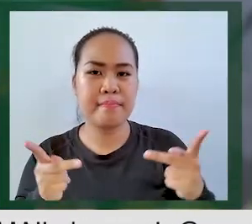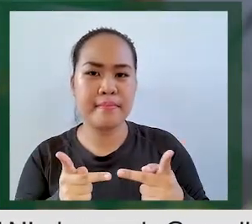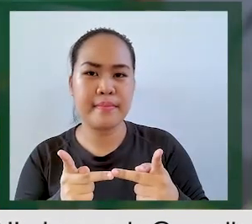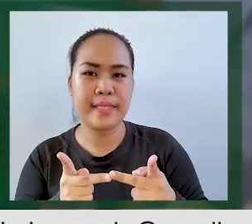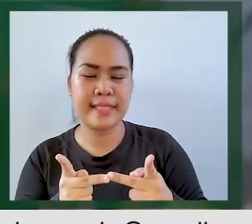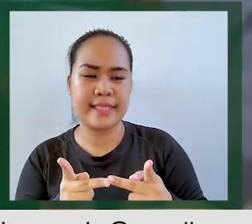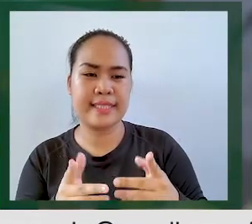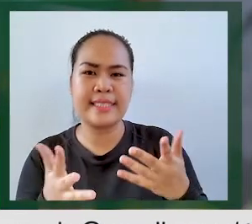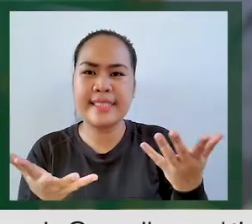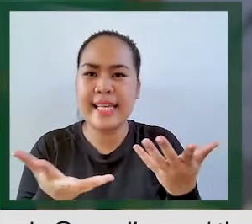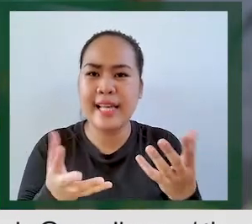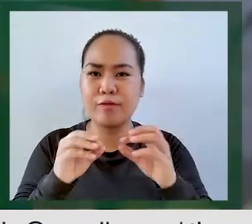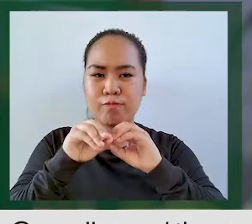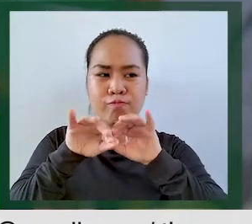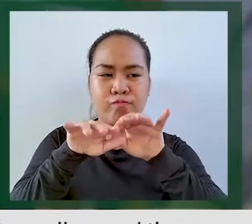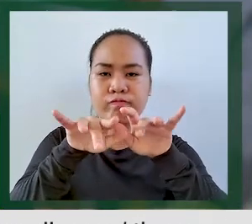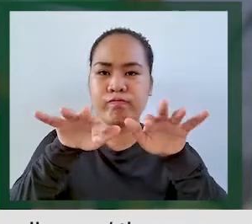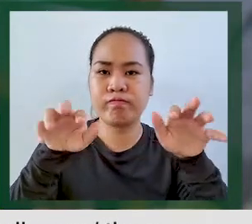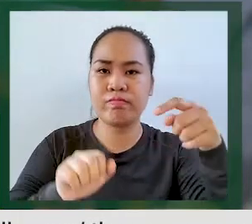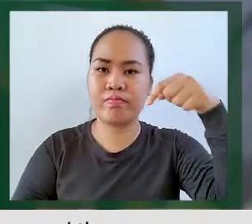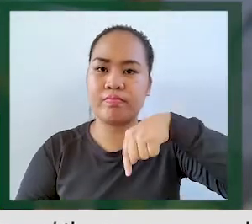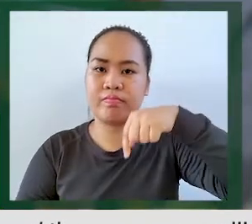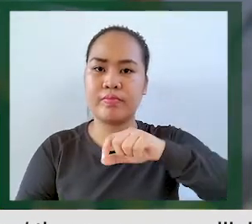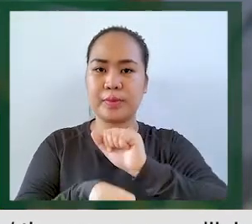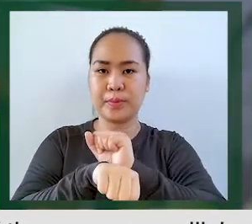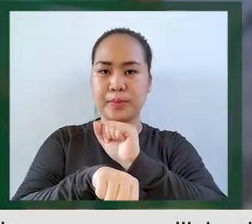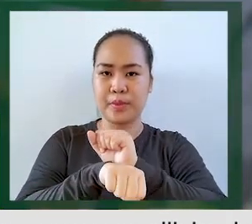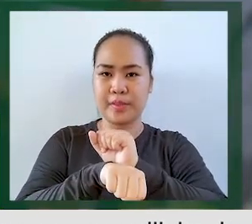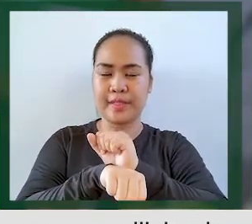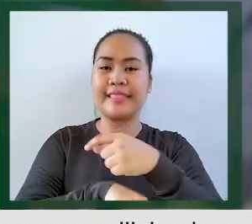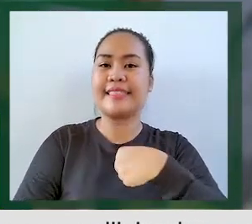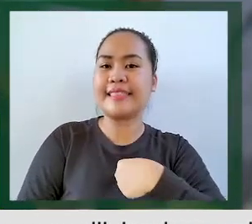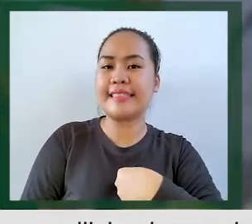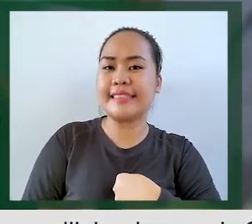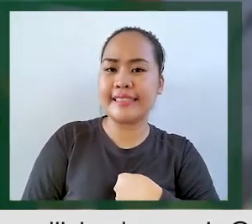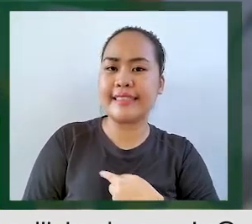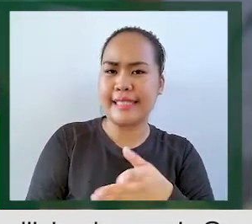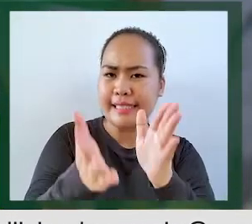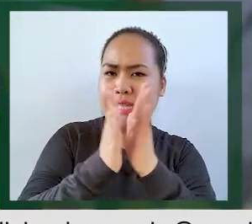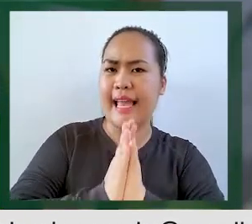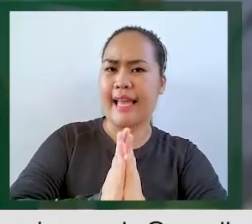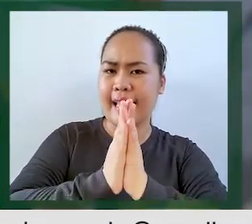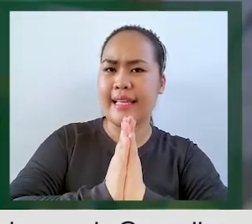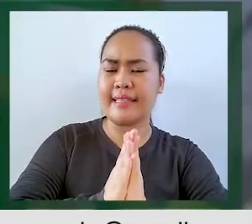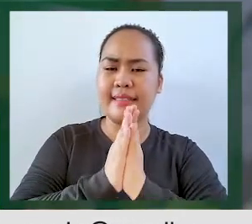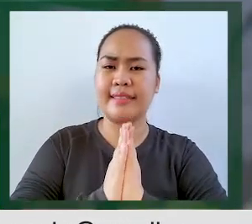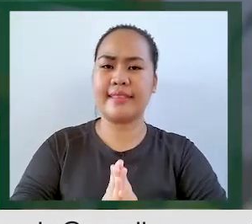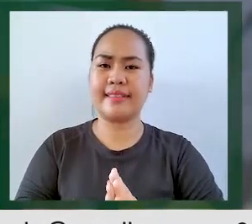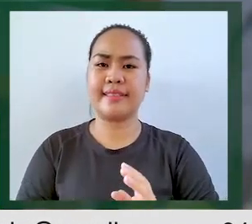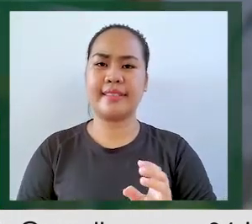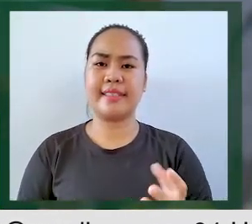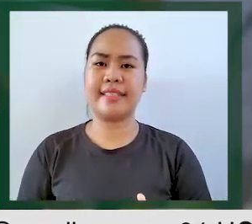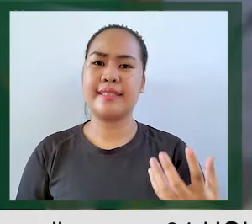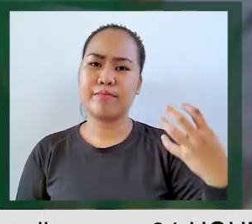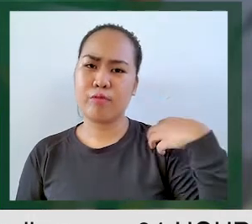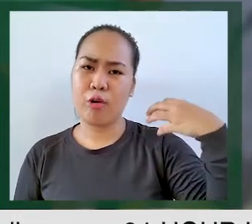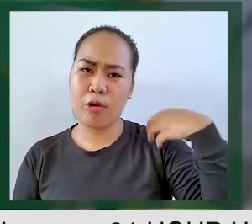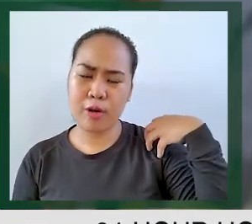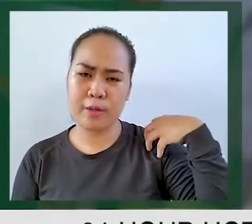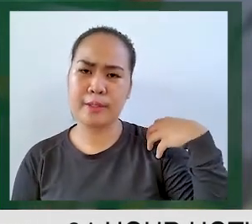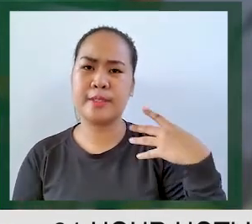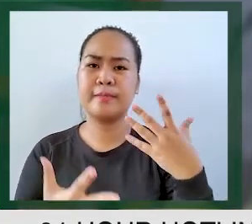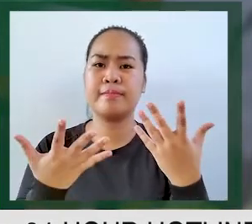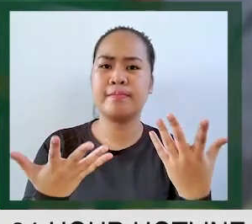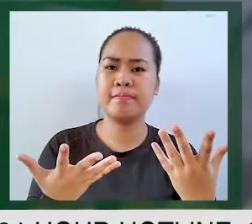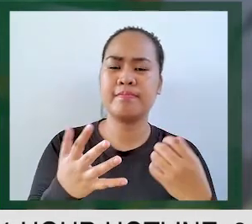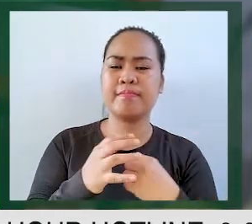no. Let's maintain health and safety protocols, no, sa ating workplace,